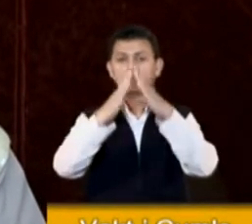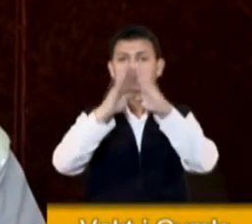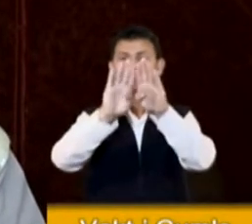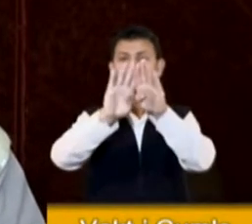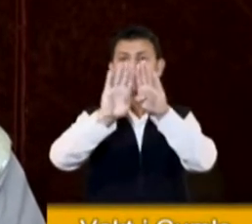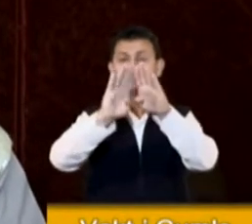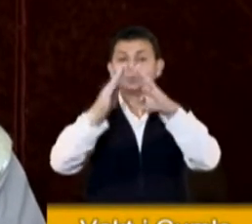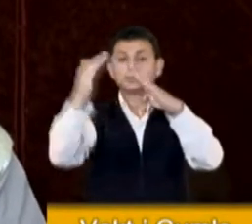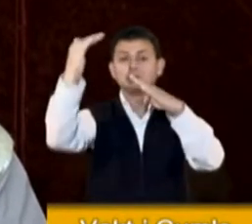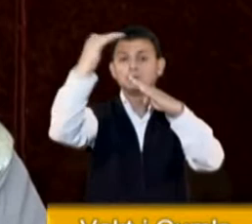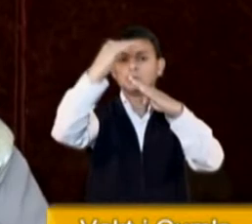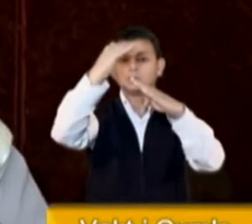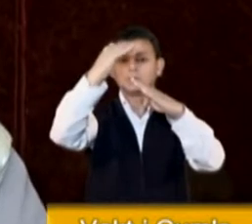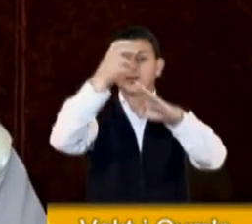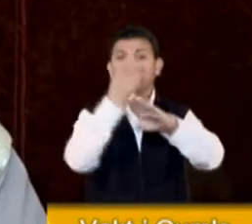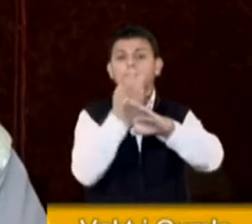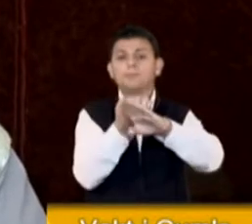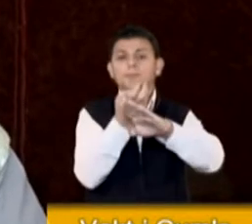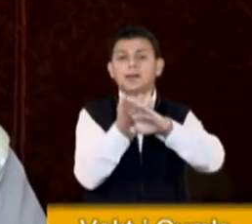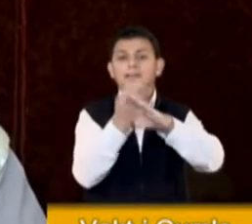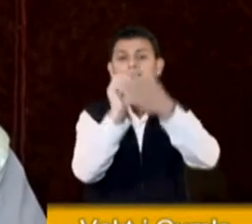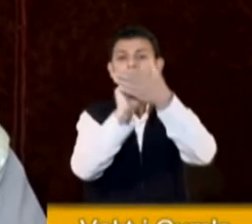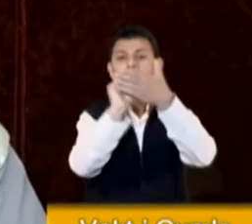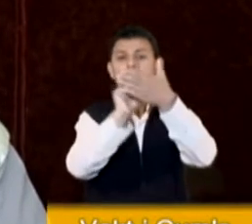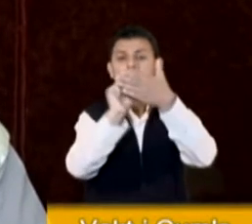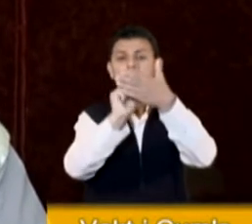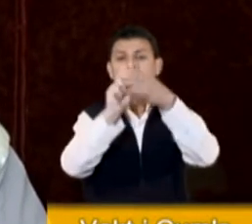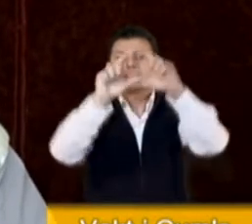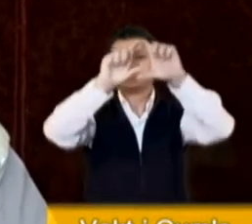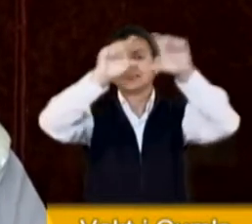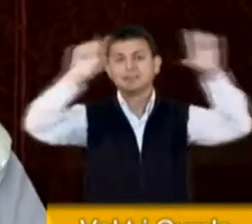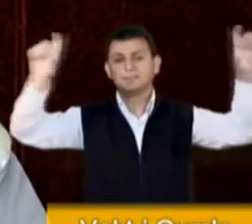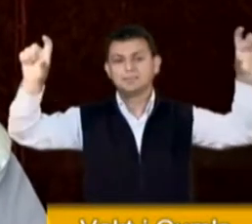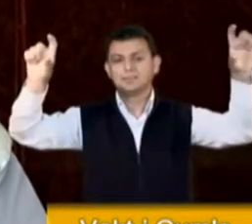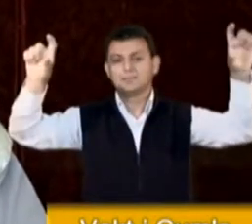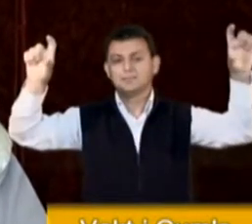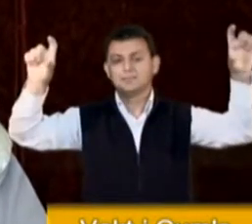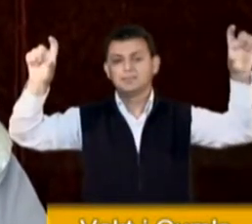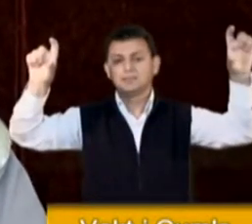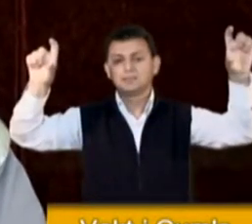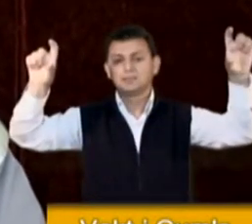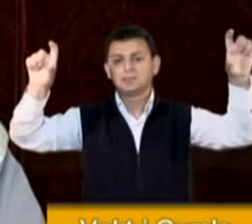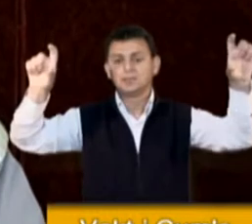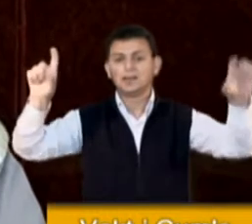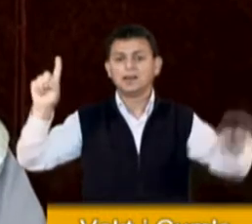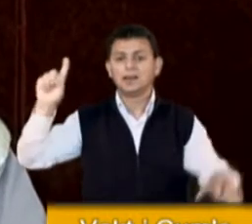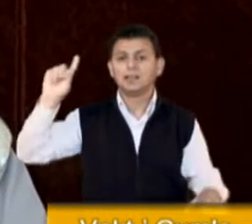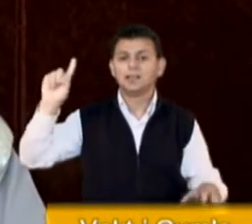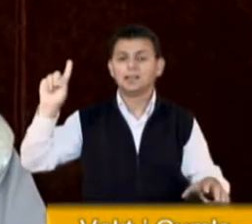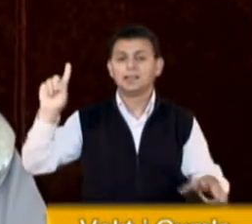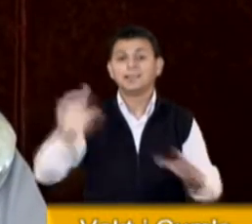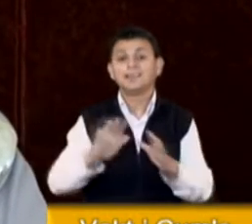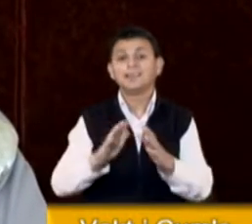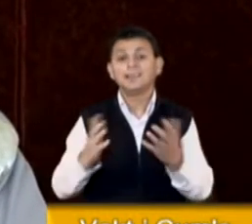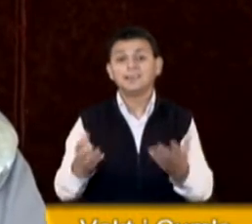maşallah yazdırıyorlardı. Allah Celle Celaluhu ne güzel dilemiş, murad etmiş ve ne güzel